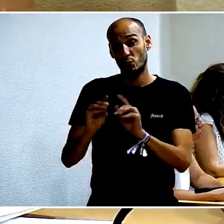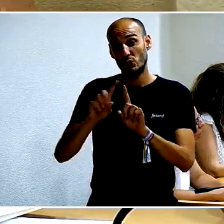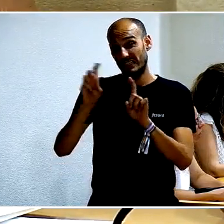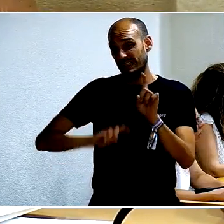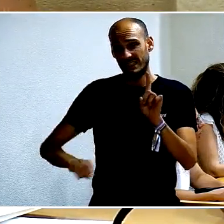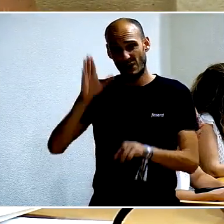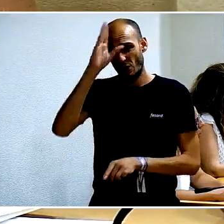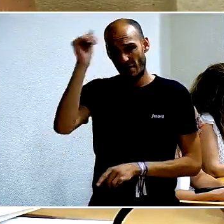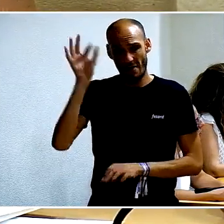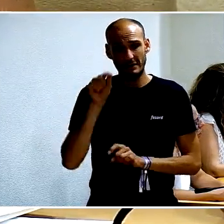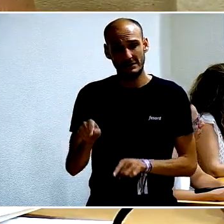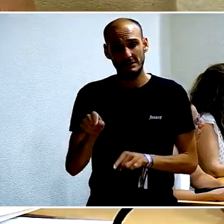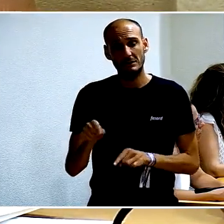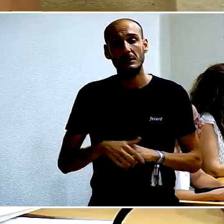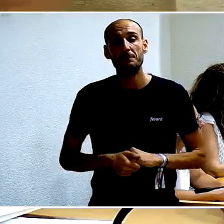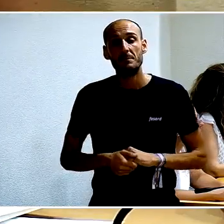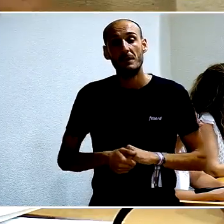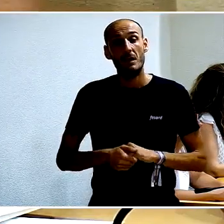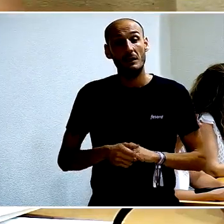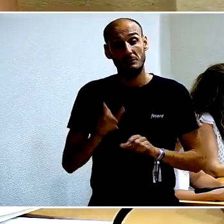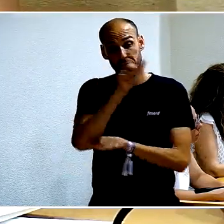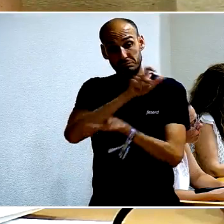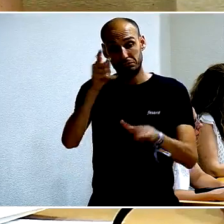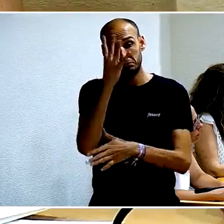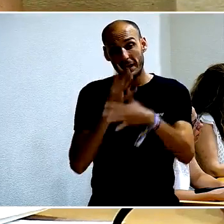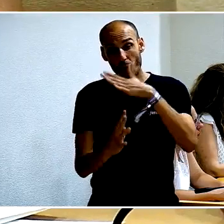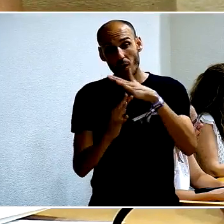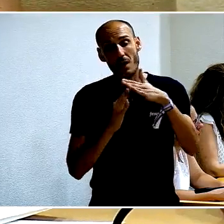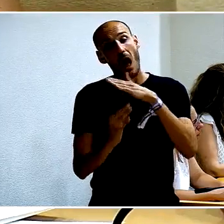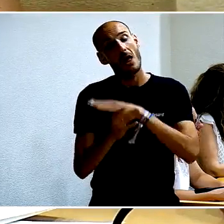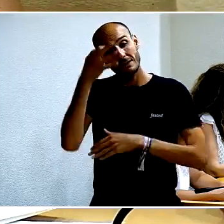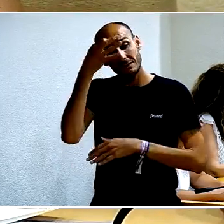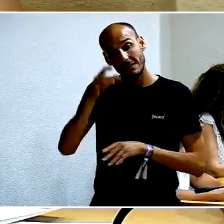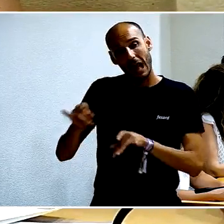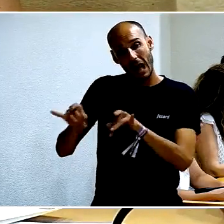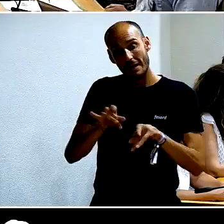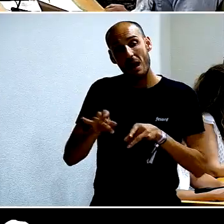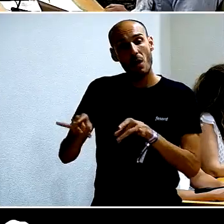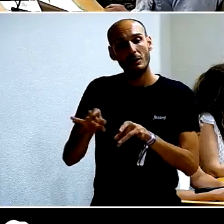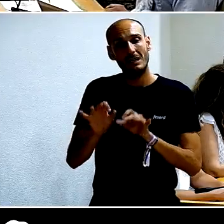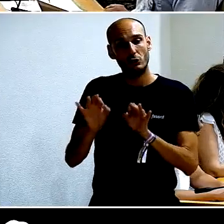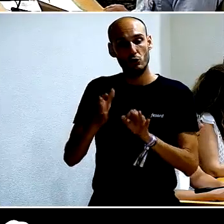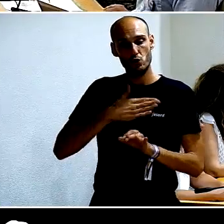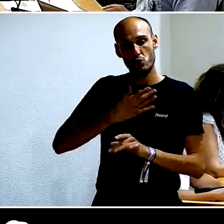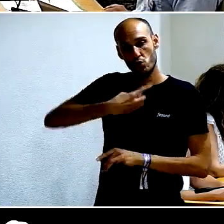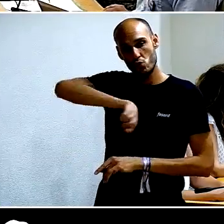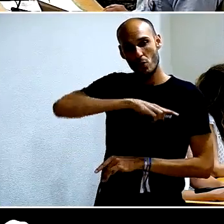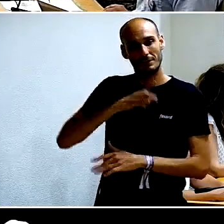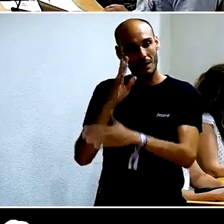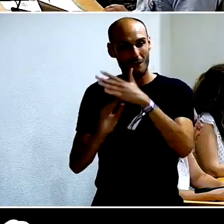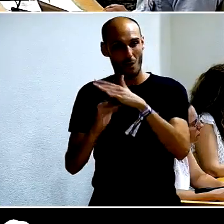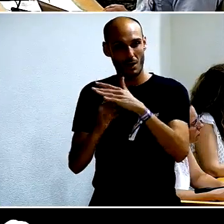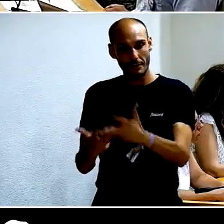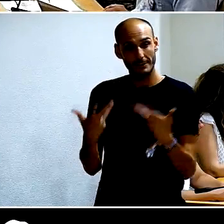oblidades. Els refugiats i refugiades saharauis són ells i les nostres refugiades. Tenen el